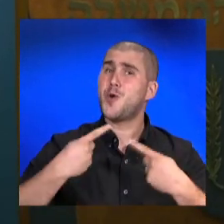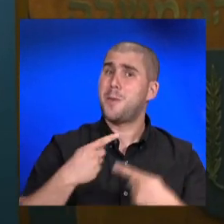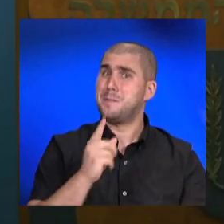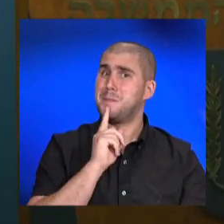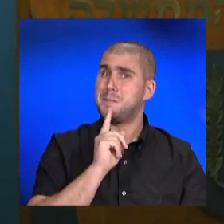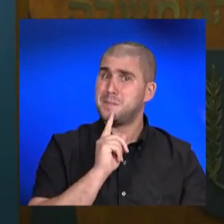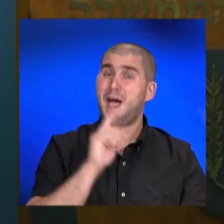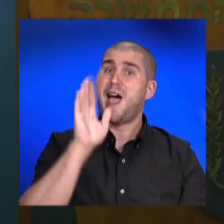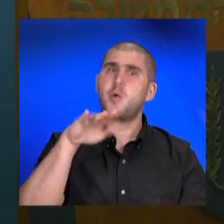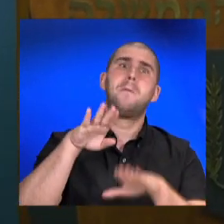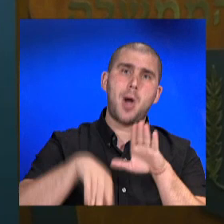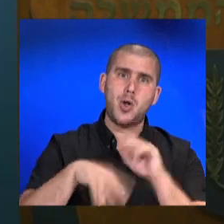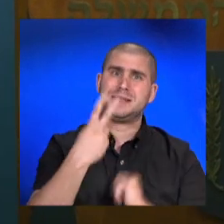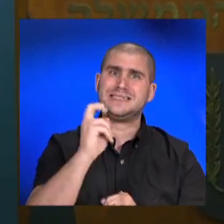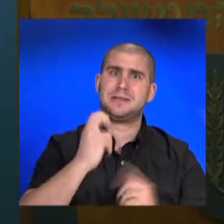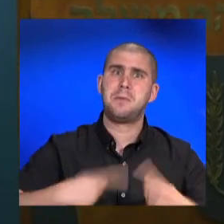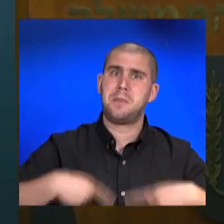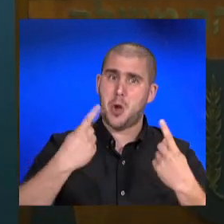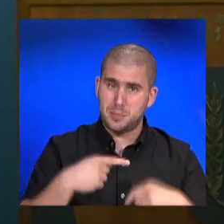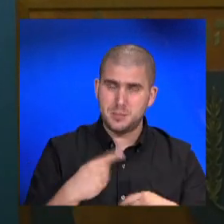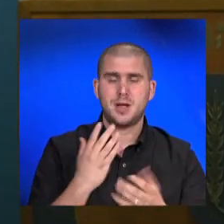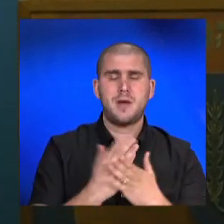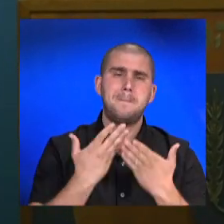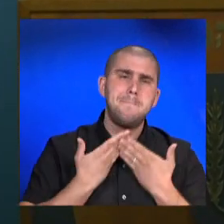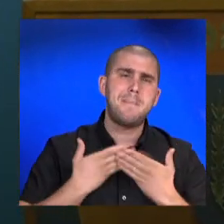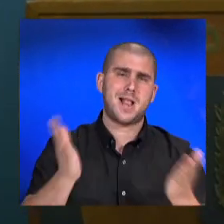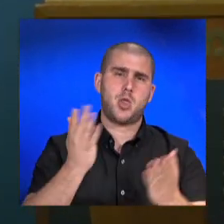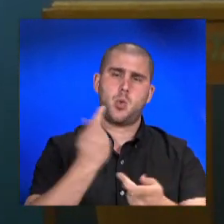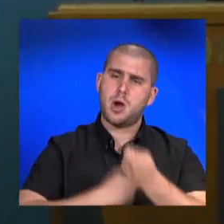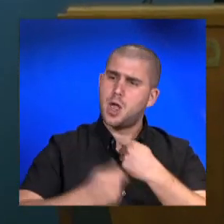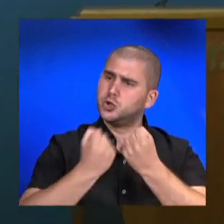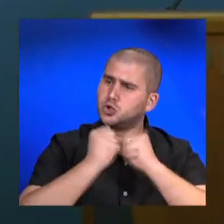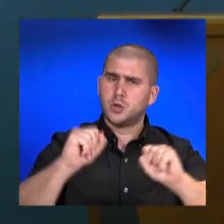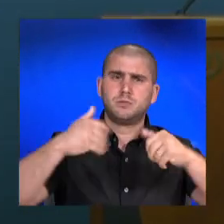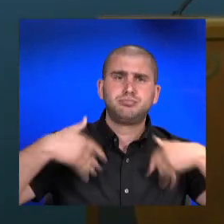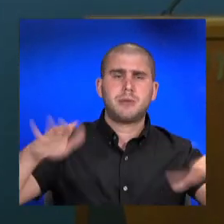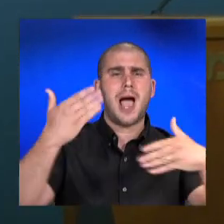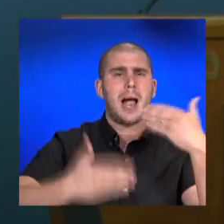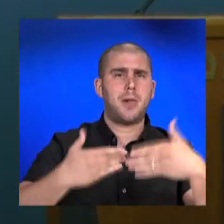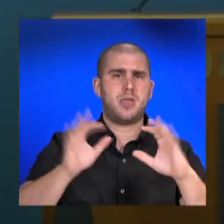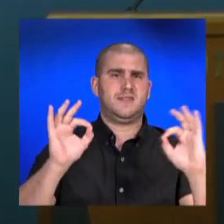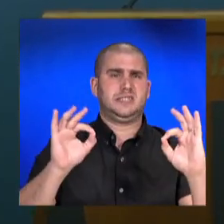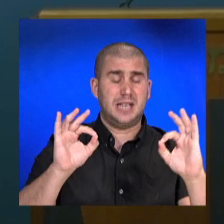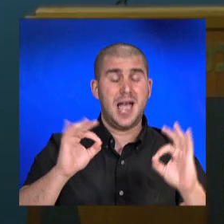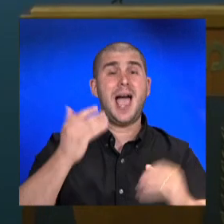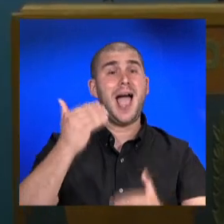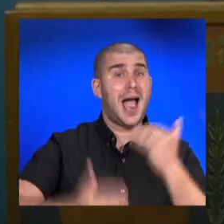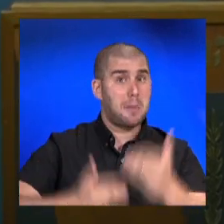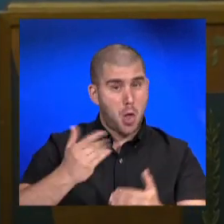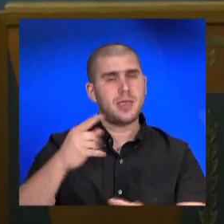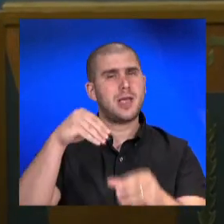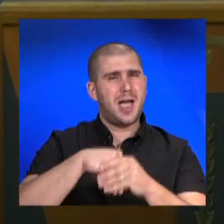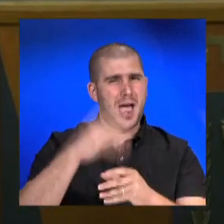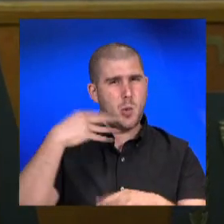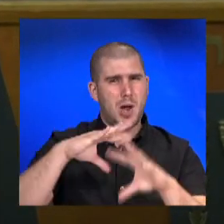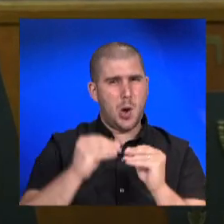מזה, פתחנו את הכלכלה, שחררנו את ההגבלות. ההגבלות הללו כמובן כללו גם את